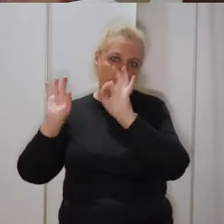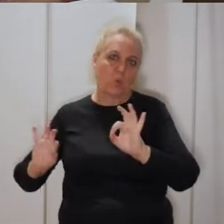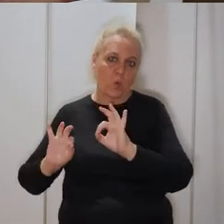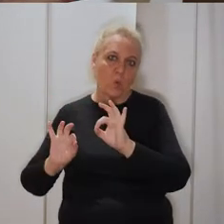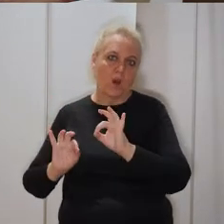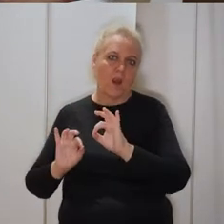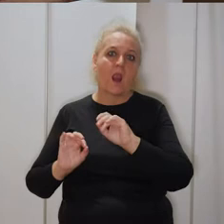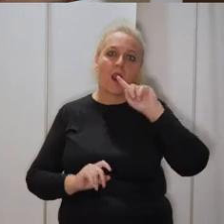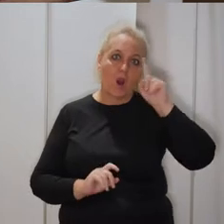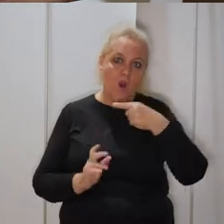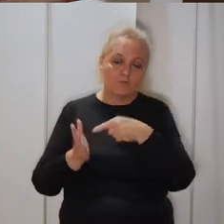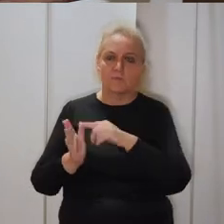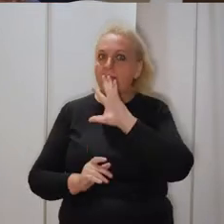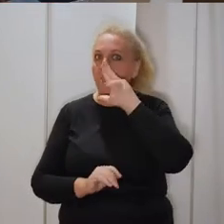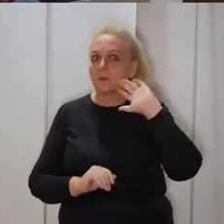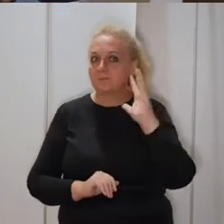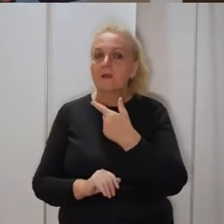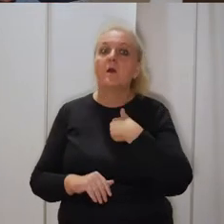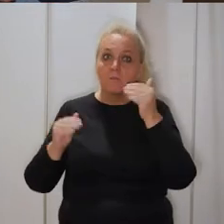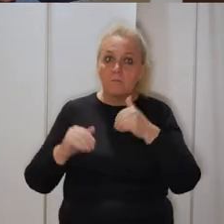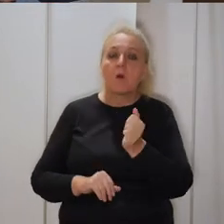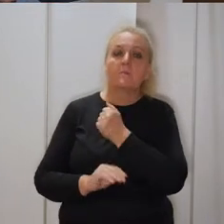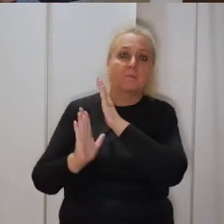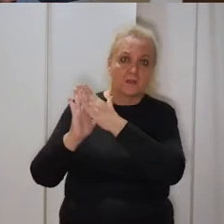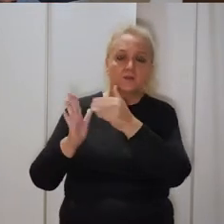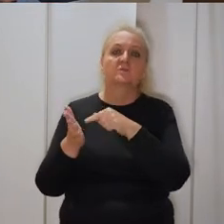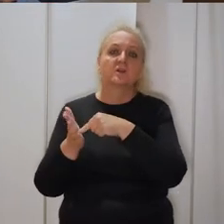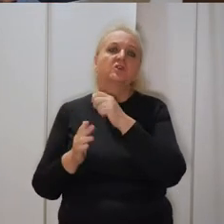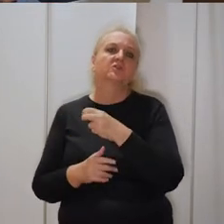przepiękna, którą jeszcze można zobaczyć w bibliotece w czytelni Nowum.